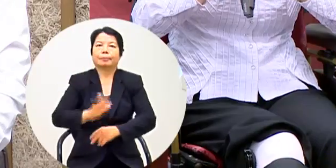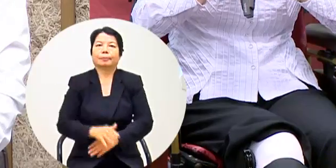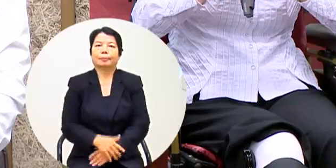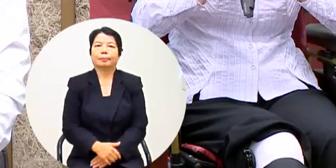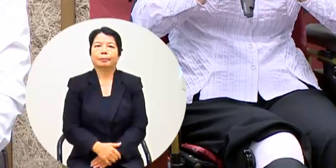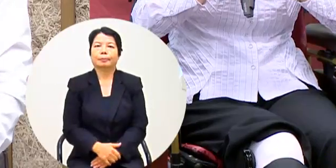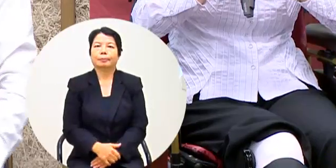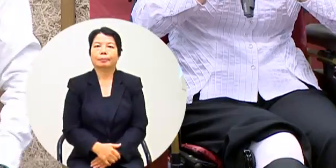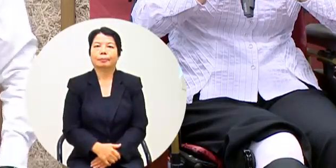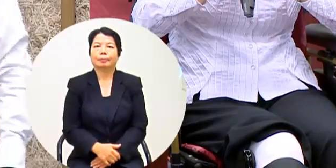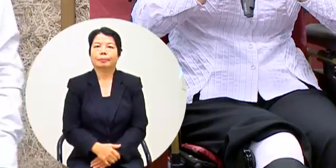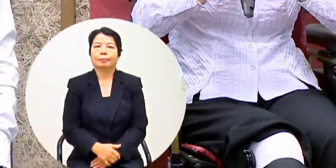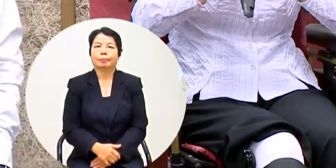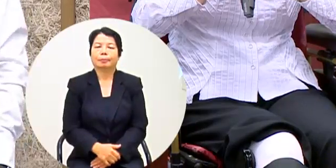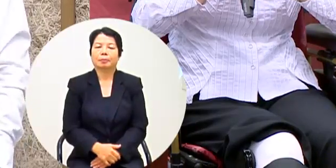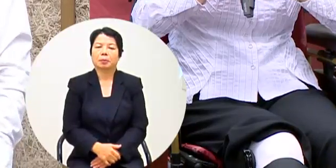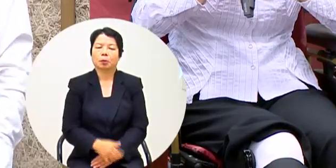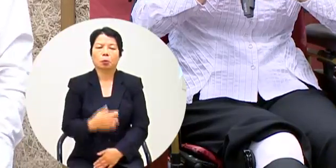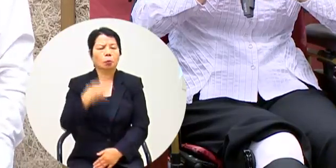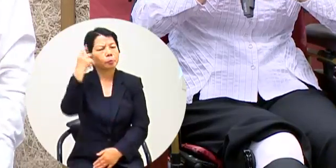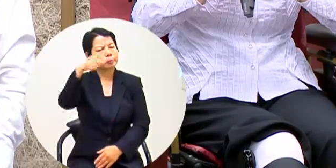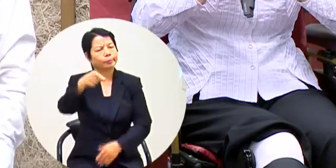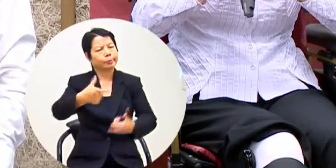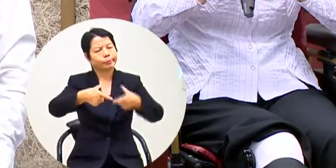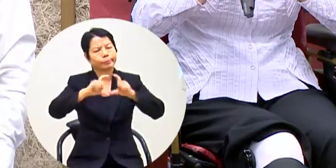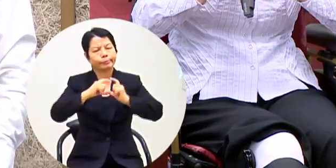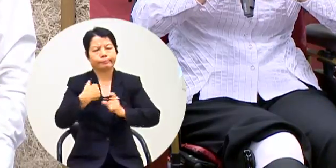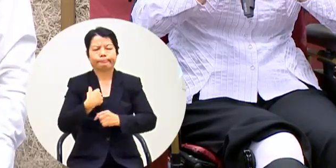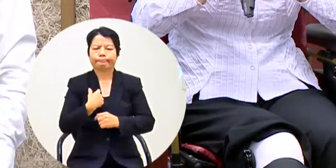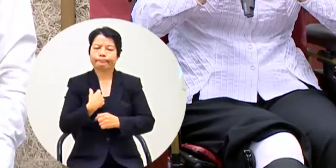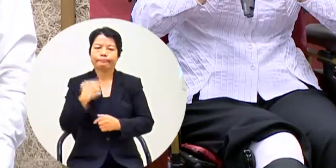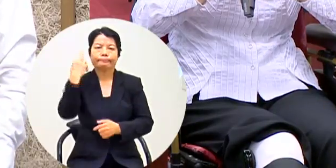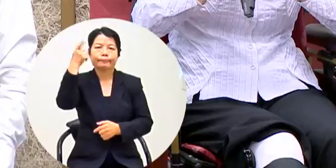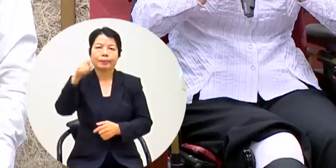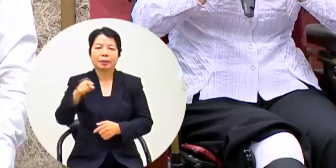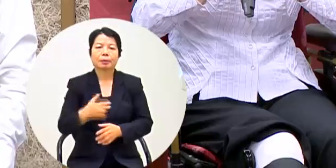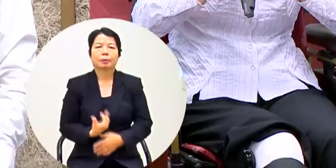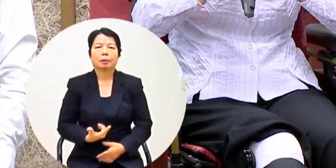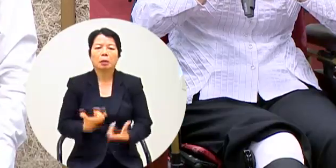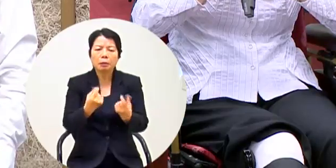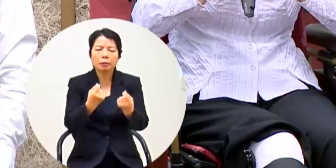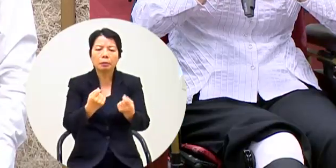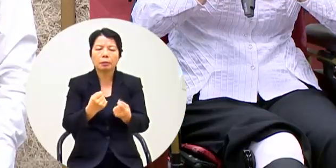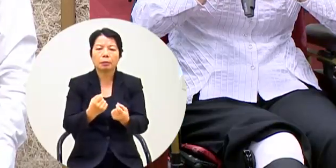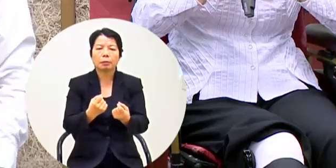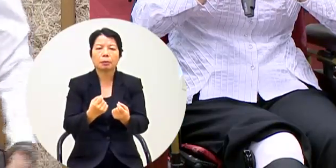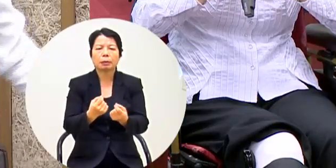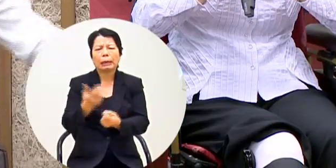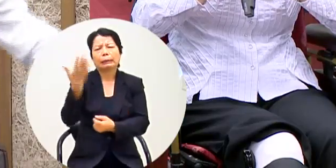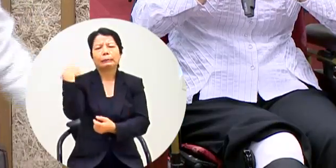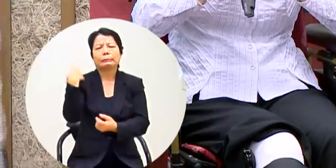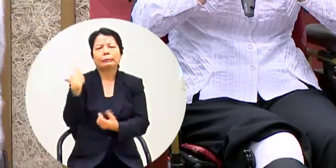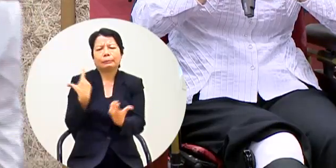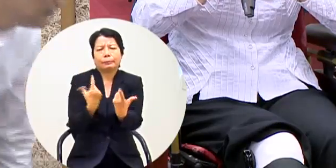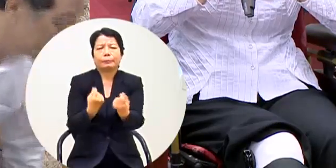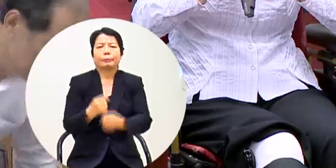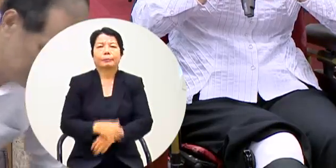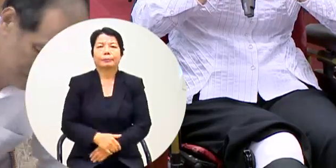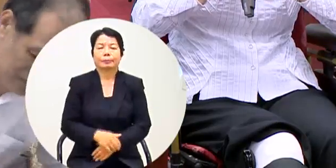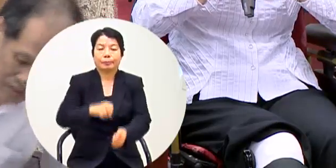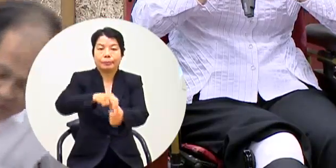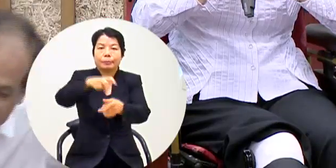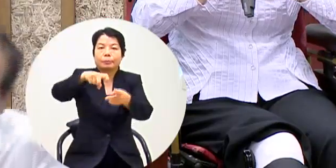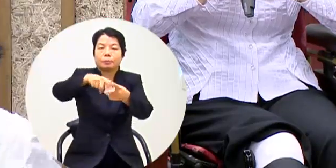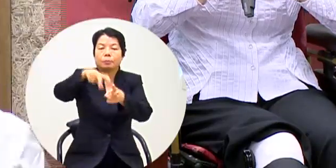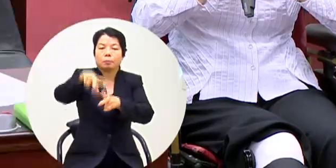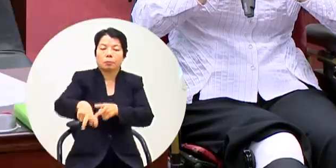答还是会让我觉得，就是你还是照原来的方式模式在做嘛。来，那个阳光处处长，请你答复。 来，